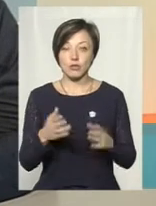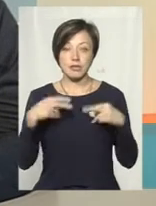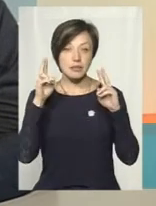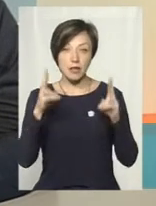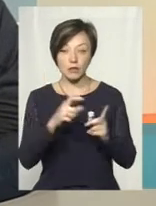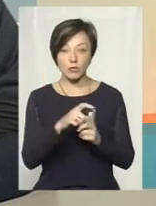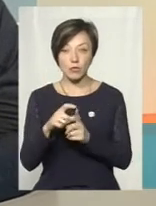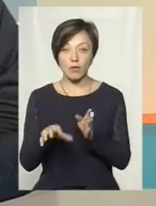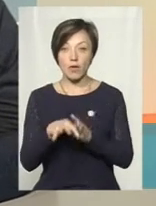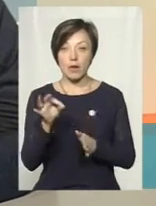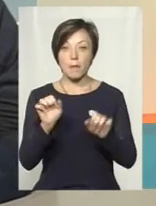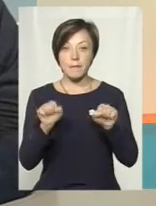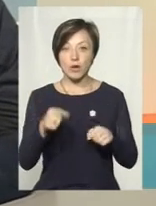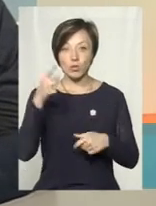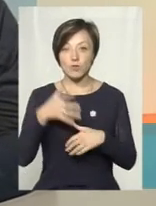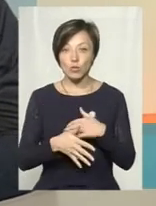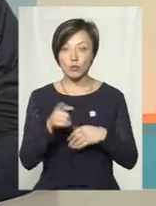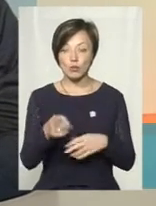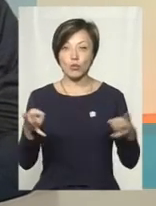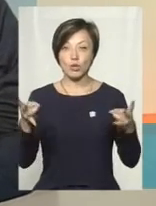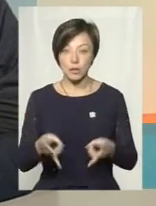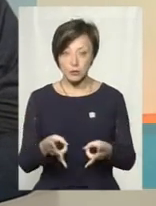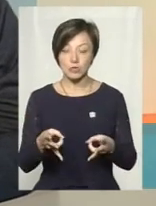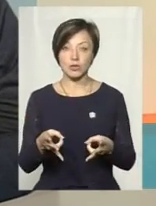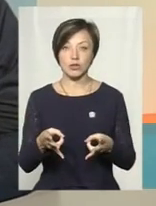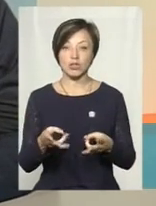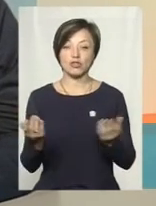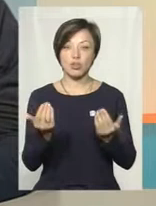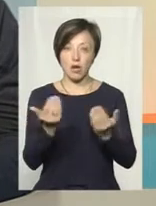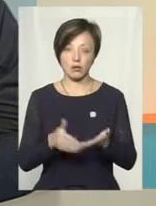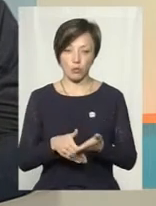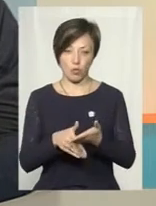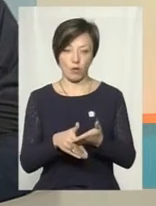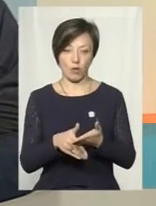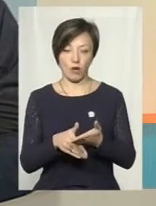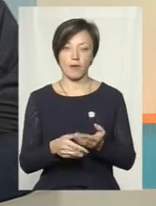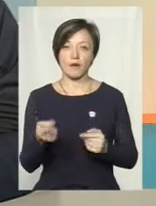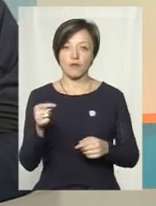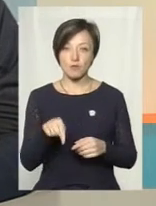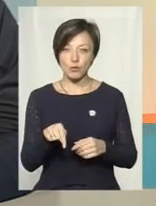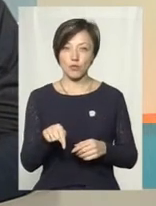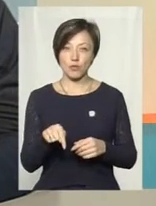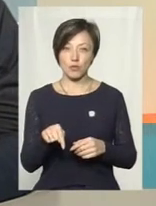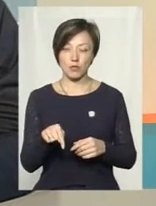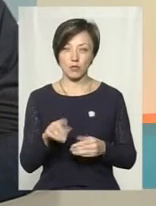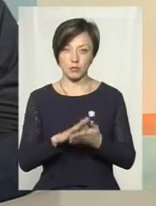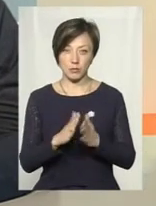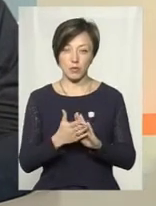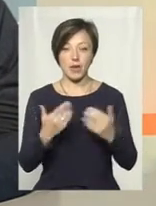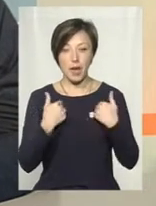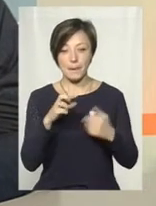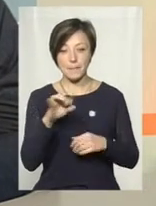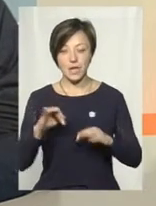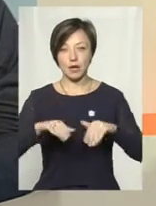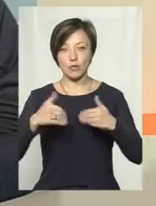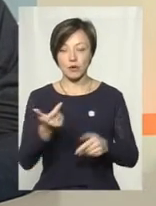знаю так, щоб він міг усвідомити, що йому потрібна чиясь допомога. В цьому форматі я б рекомендував